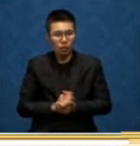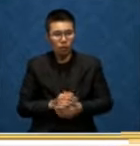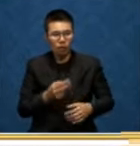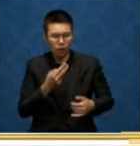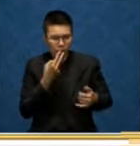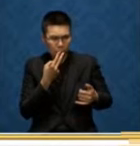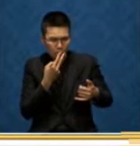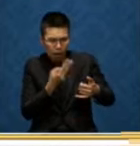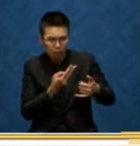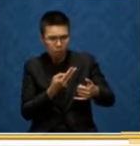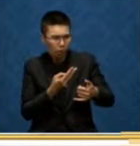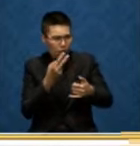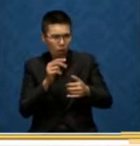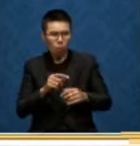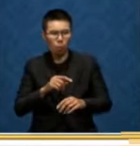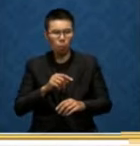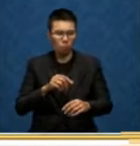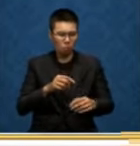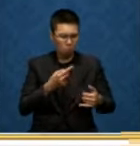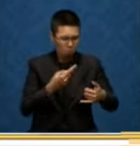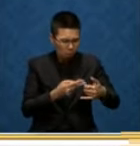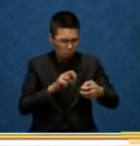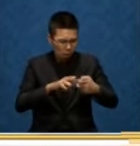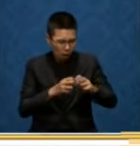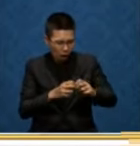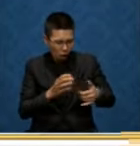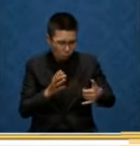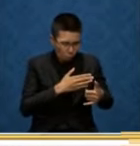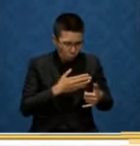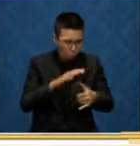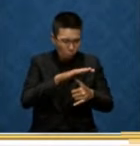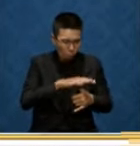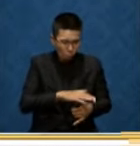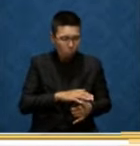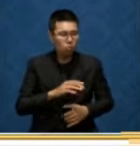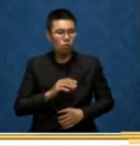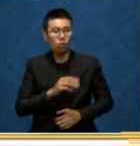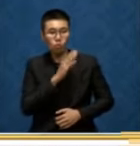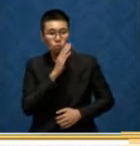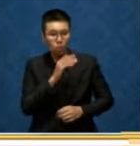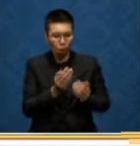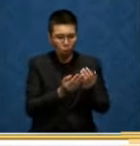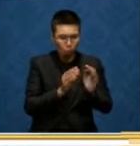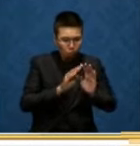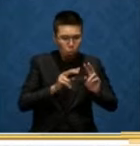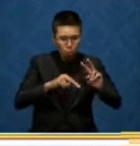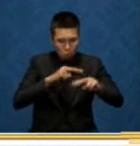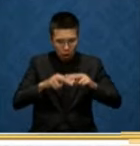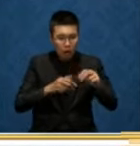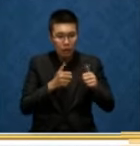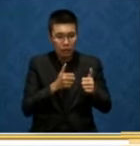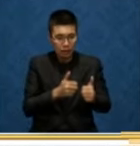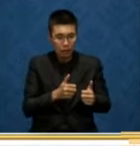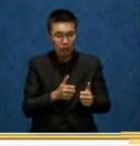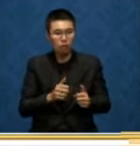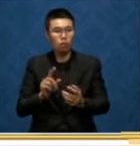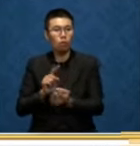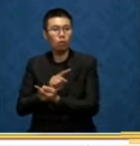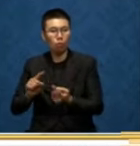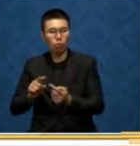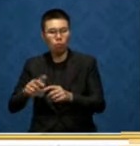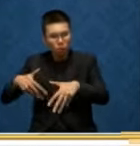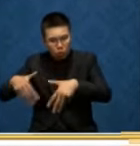ต่างๆนานาถ้าหน่วยสังคมเล็กๆนี้ได้ทำหน้าที่ของตัวเองได้ดีสังคมก็จะอยู่ได้ดีถูกต้